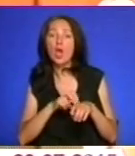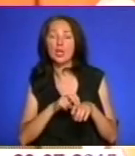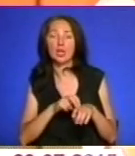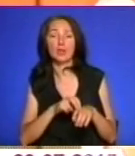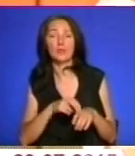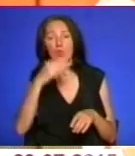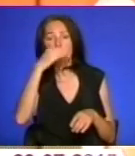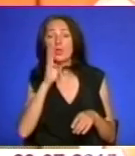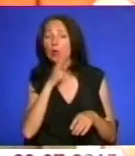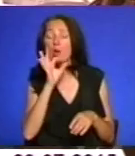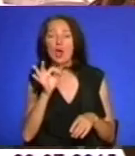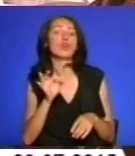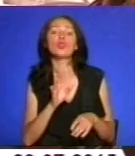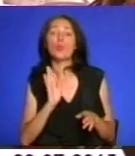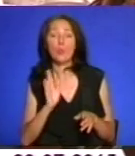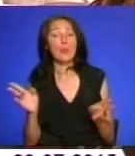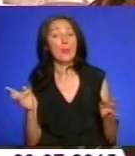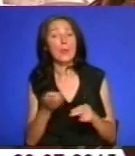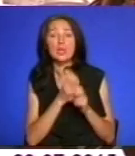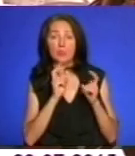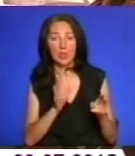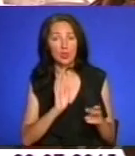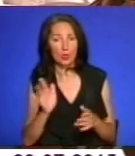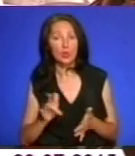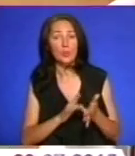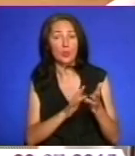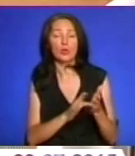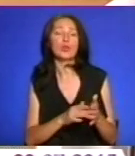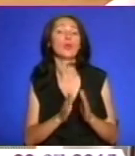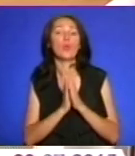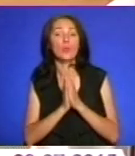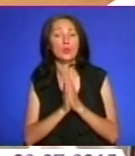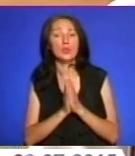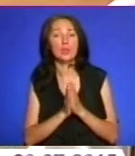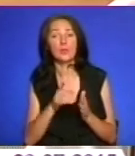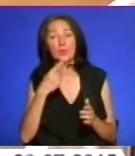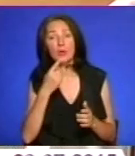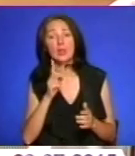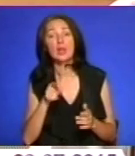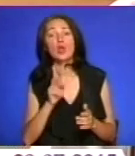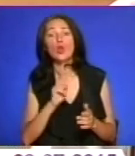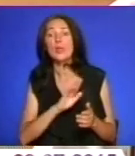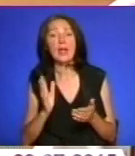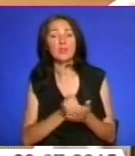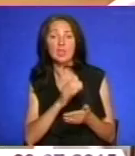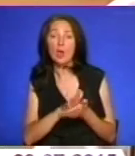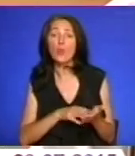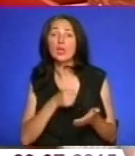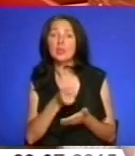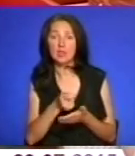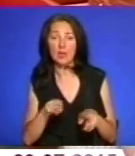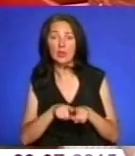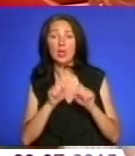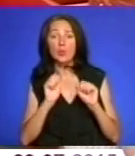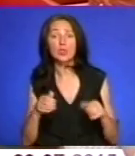Батьків запевняють про належну безпеку під час мандрівки. Просять зголошуватися тих, хто ще не встиг подати заявки. Така